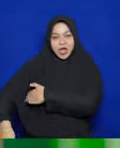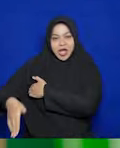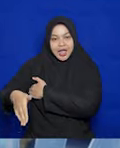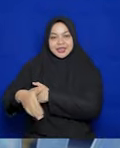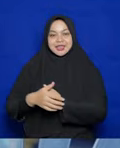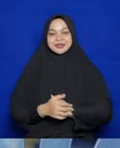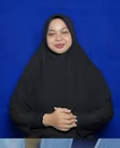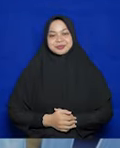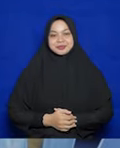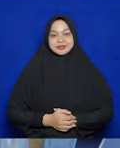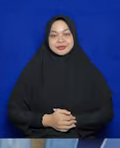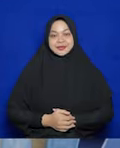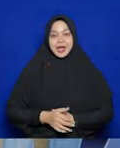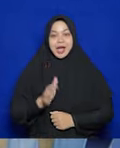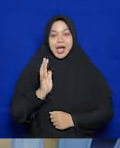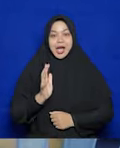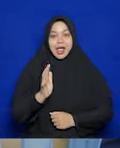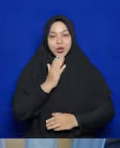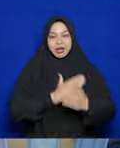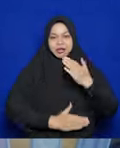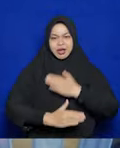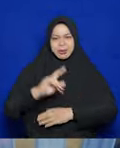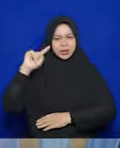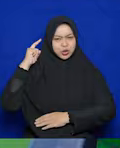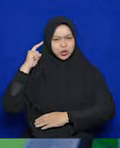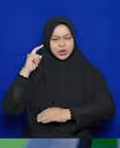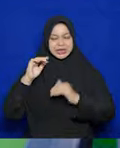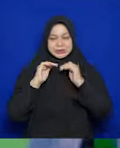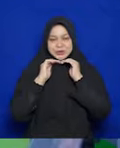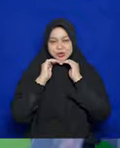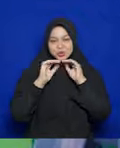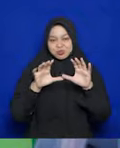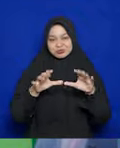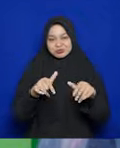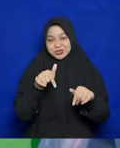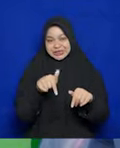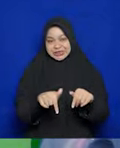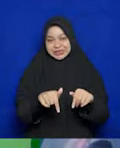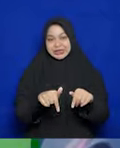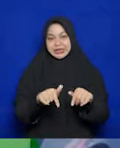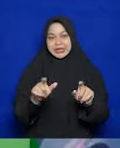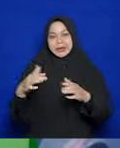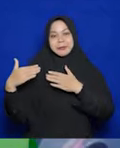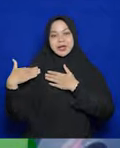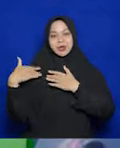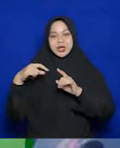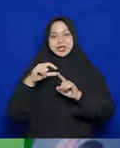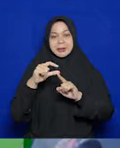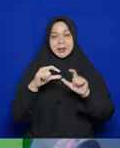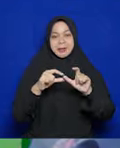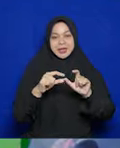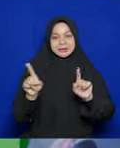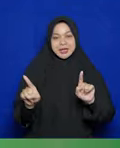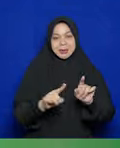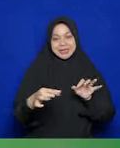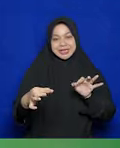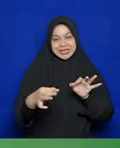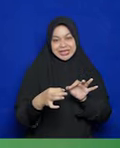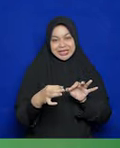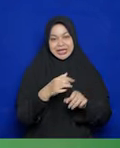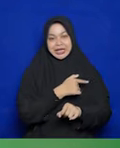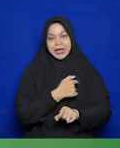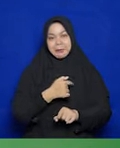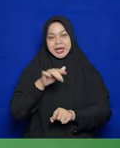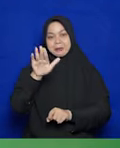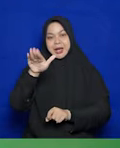tongkat di sang berada di ruang tunggu petugas KPPS dapat mendampingi di dekatnya sampai namanya dipanggil